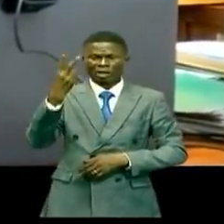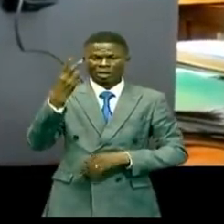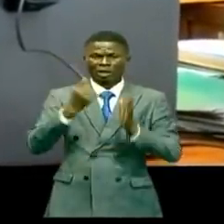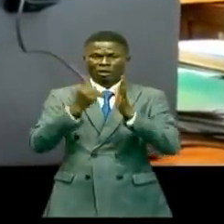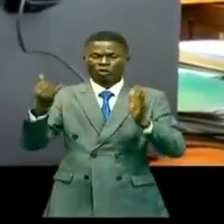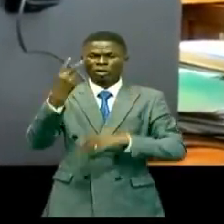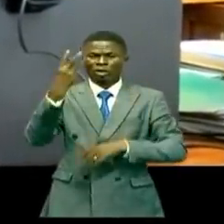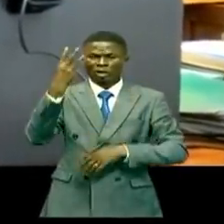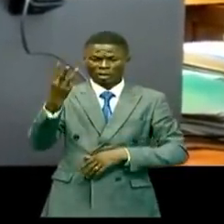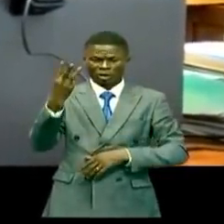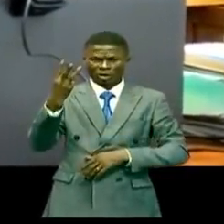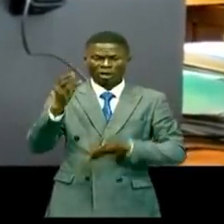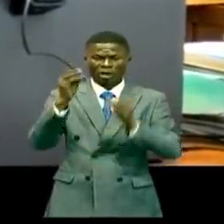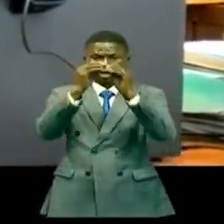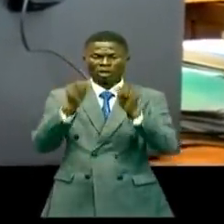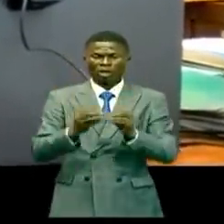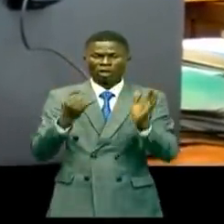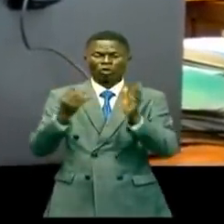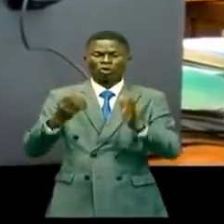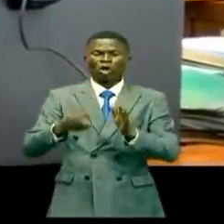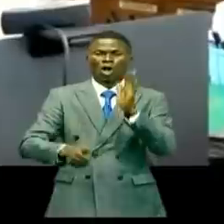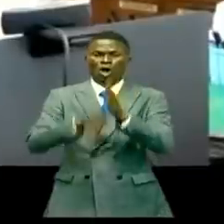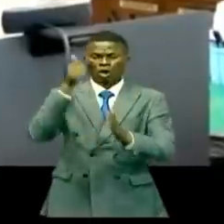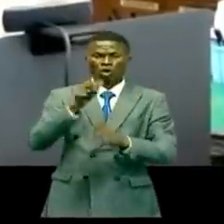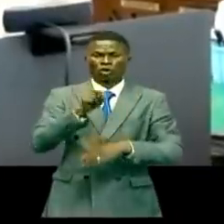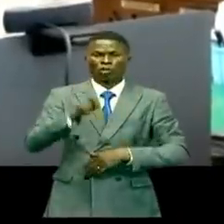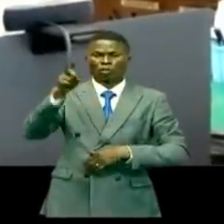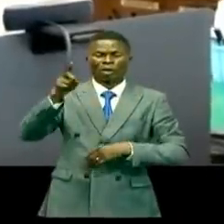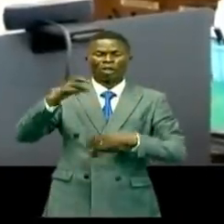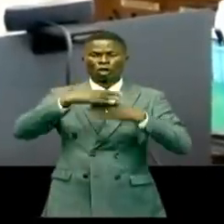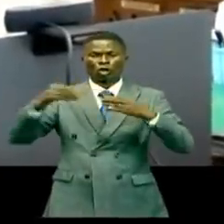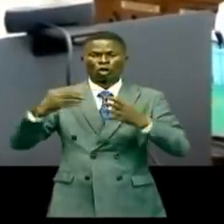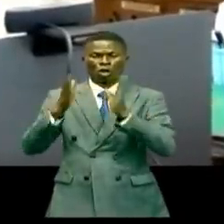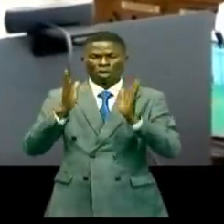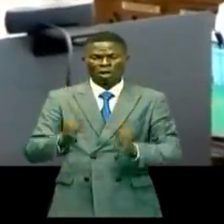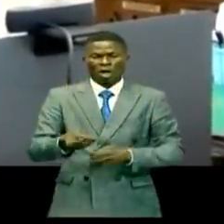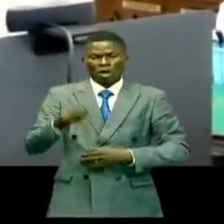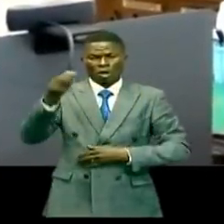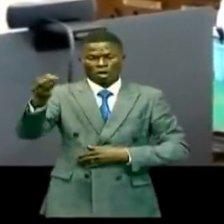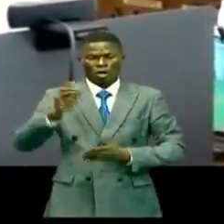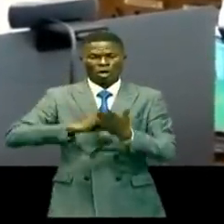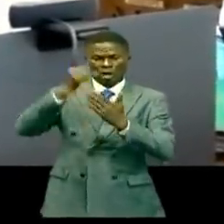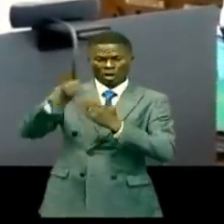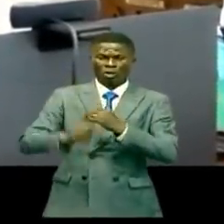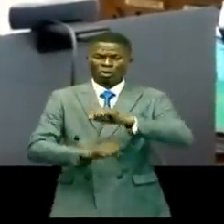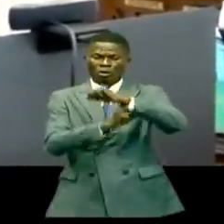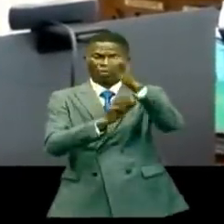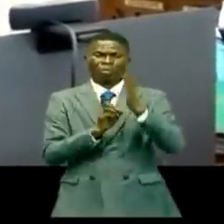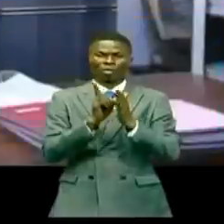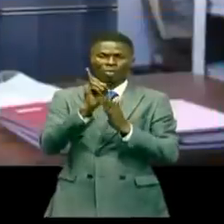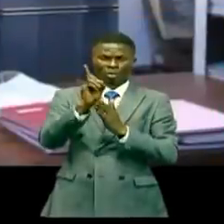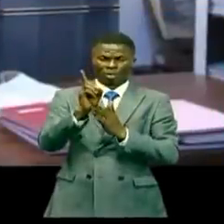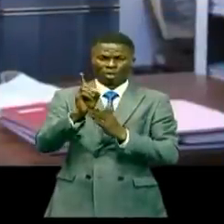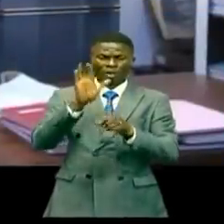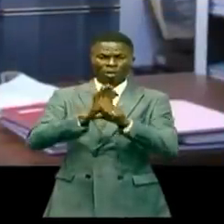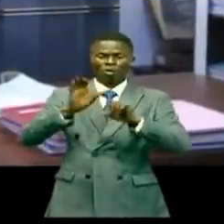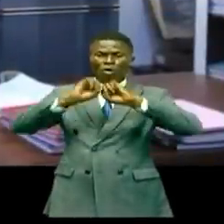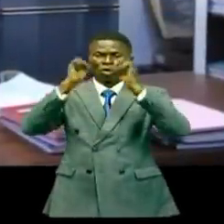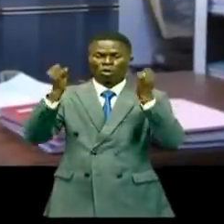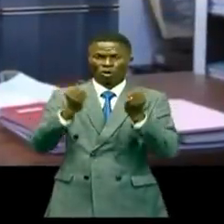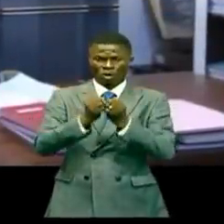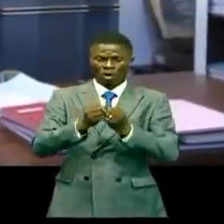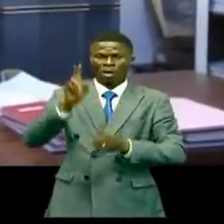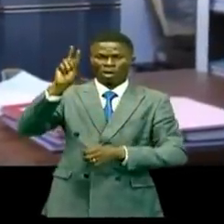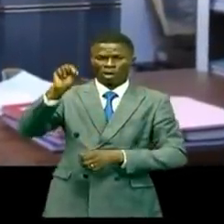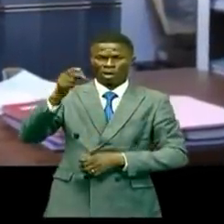21001-500-4273 d'un montant de 71 millions de dollars américains pour financer les projets d'appui au développement agro-industriel de